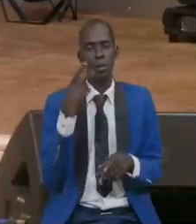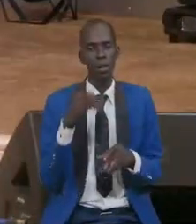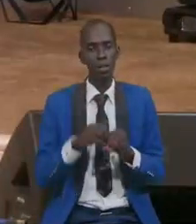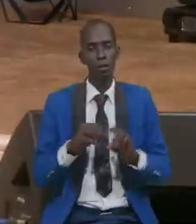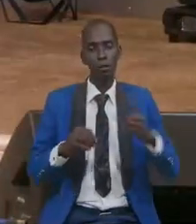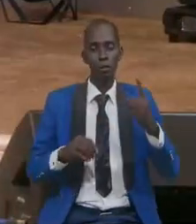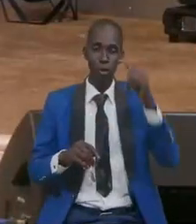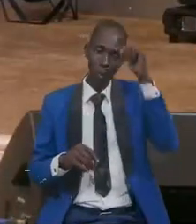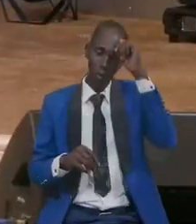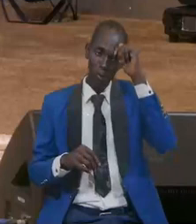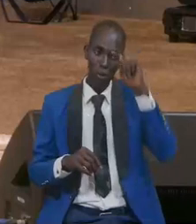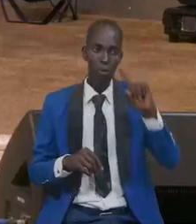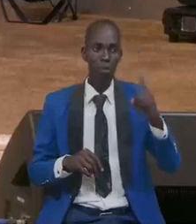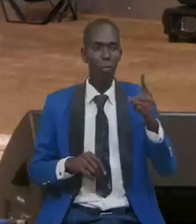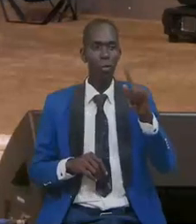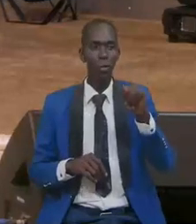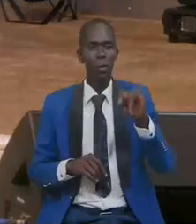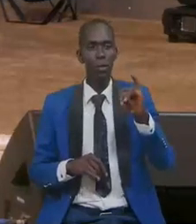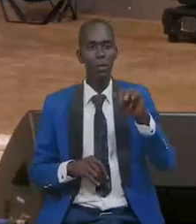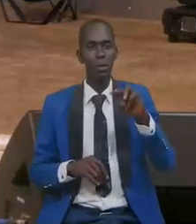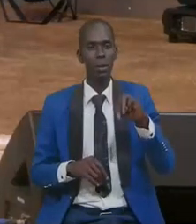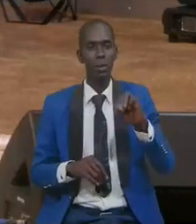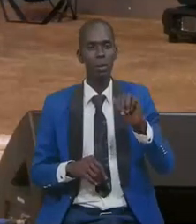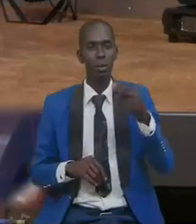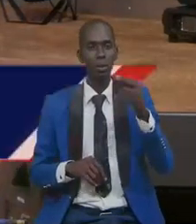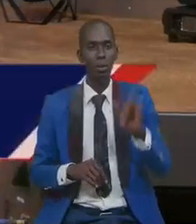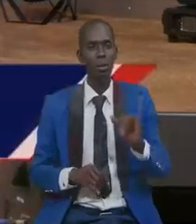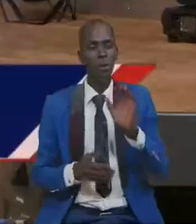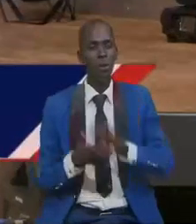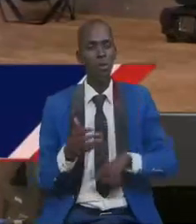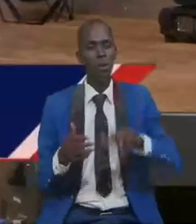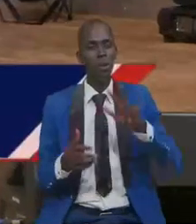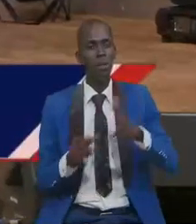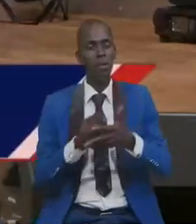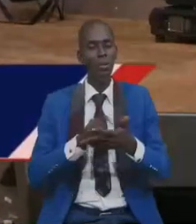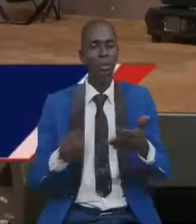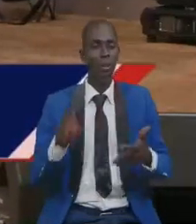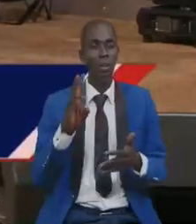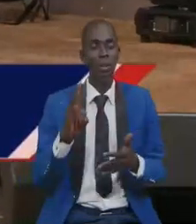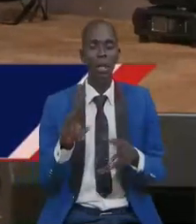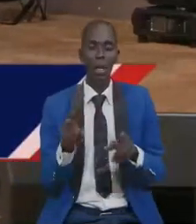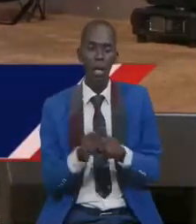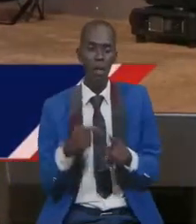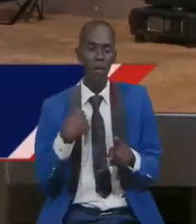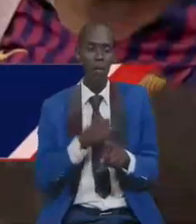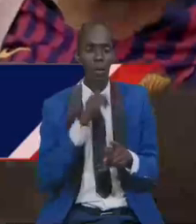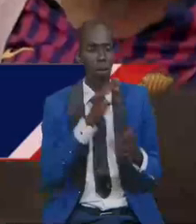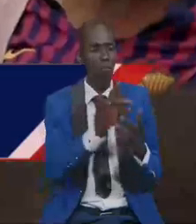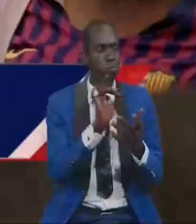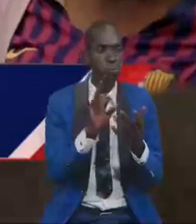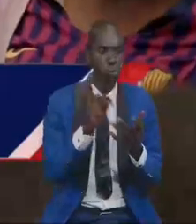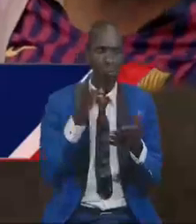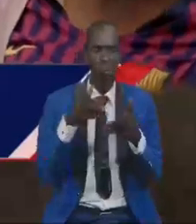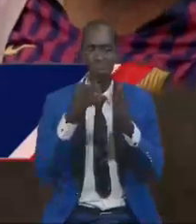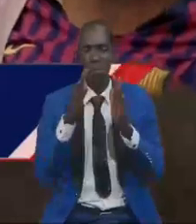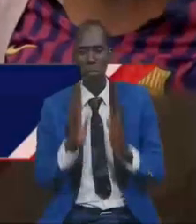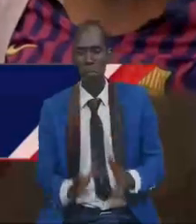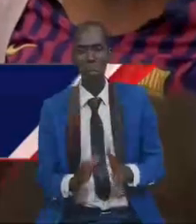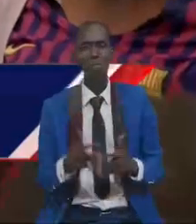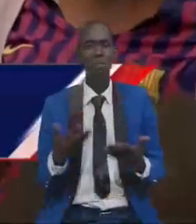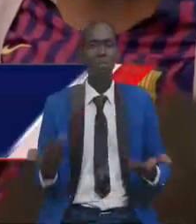Timothée 3, verset 6. 1 Timothée 3, verset 6. Si nous voulons choisir des leaders, si nous voulons choisir des régions,